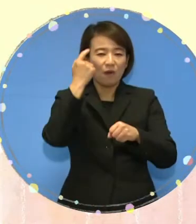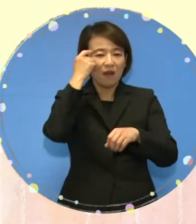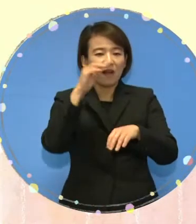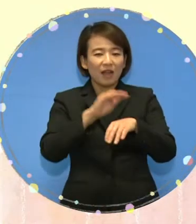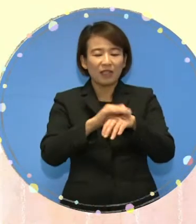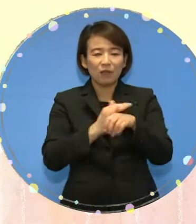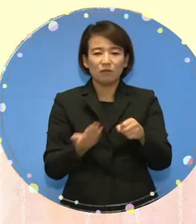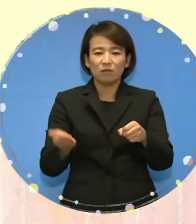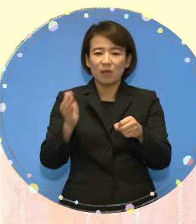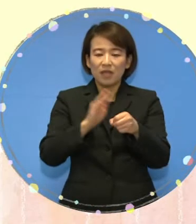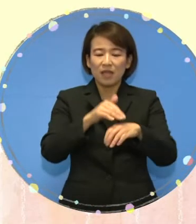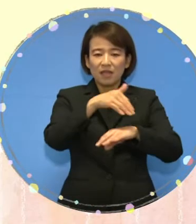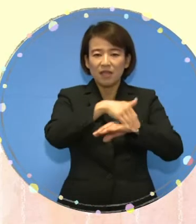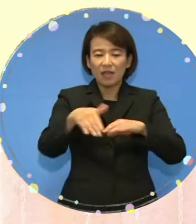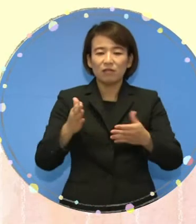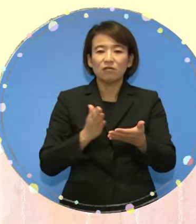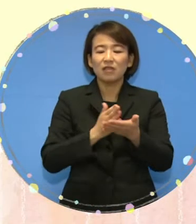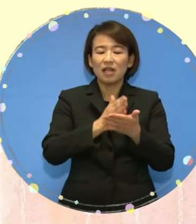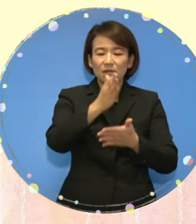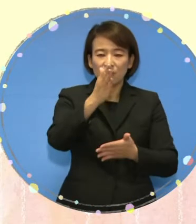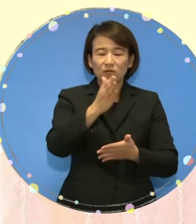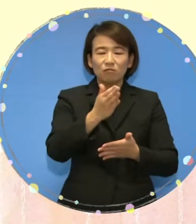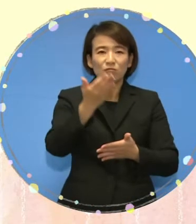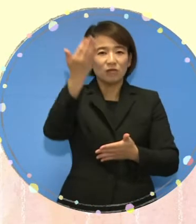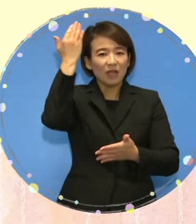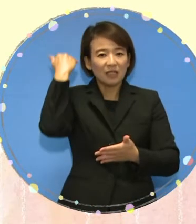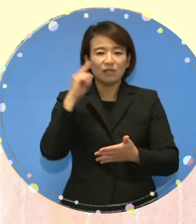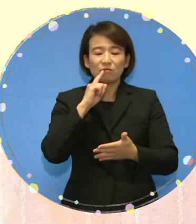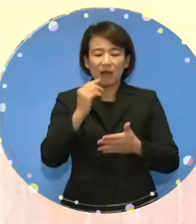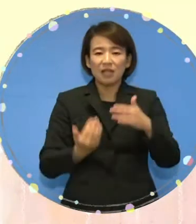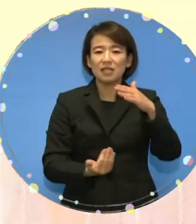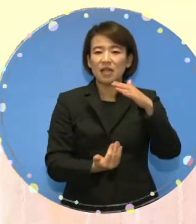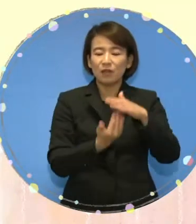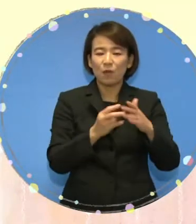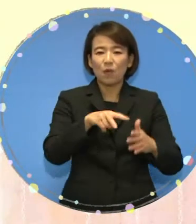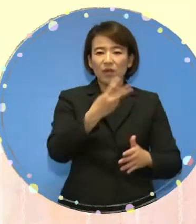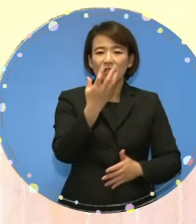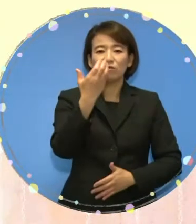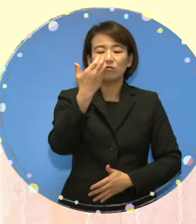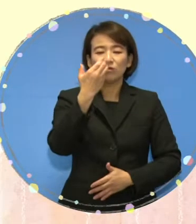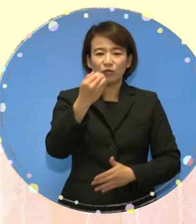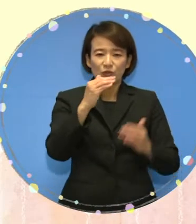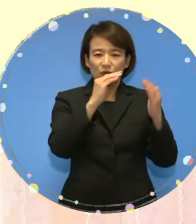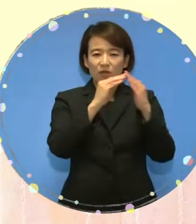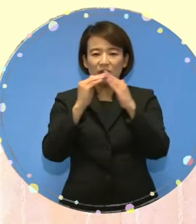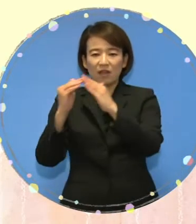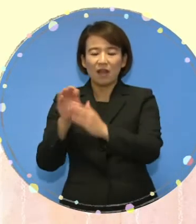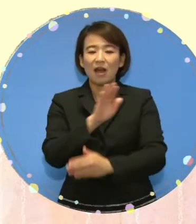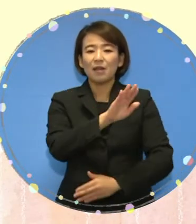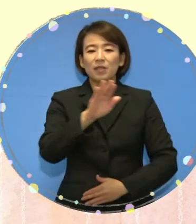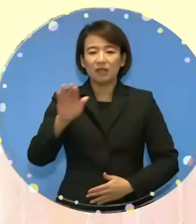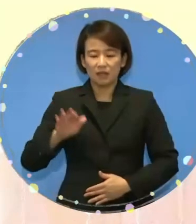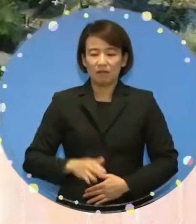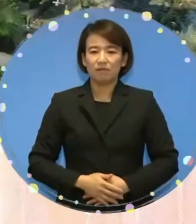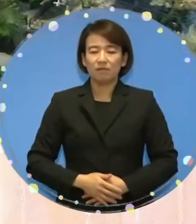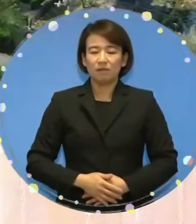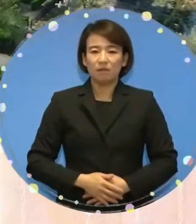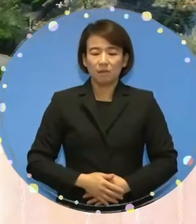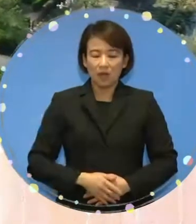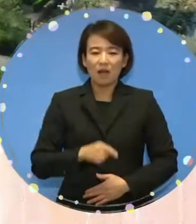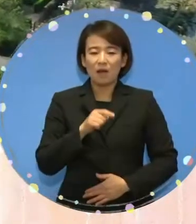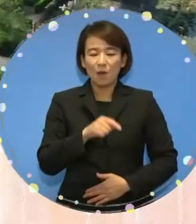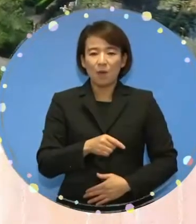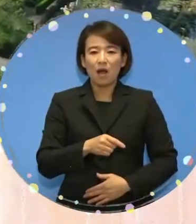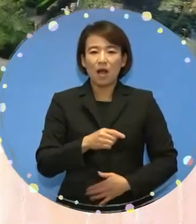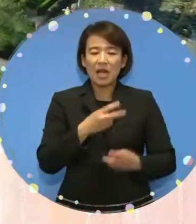として計画をした社宅で当時最大290頃規模でございました技で